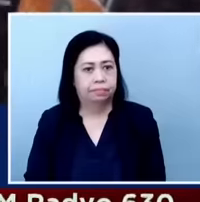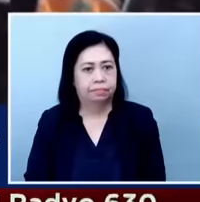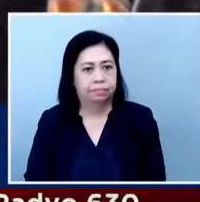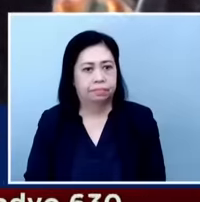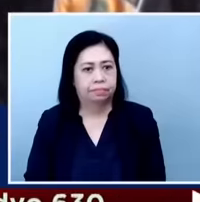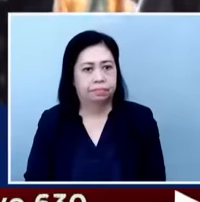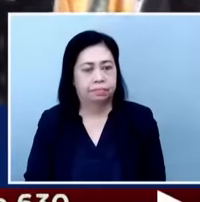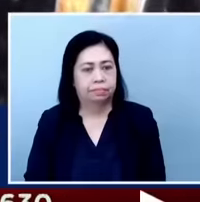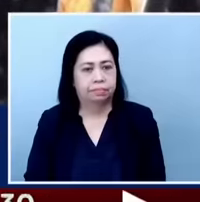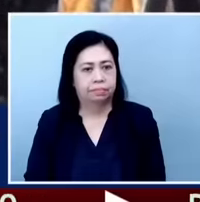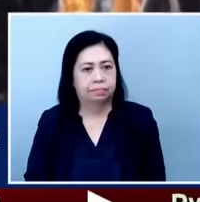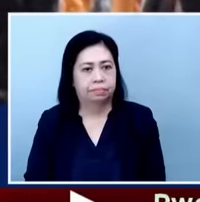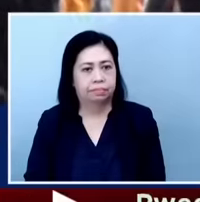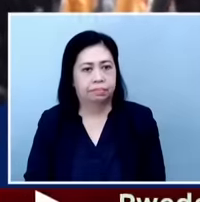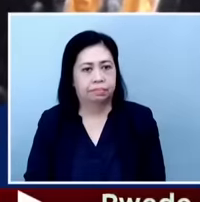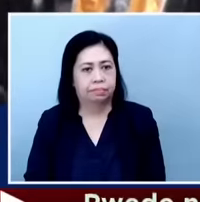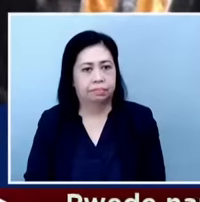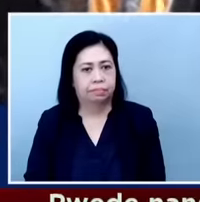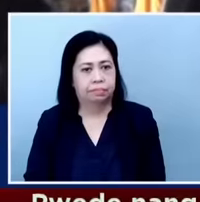Nakahinto siya. Pahingo po.